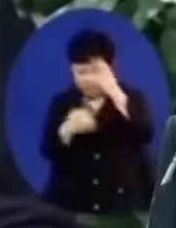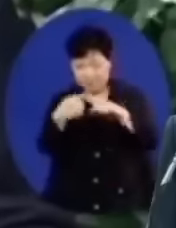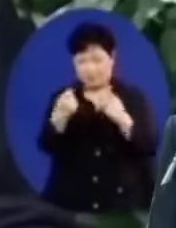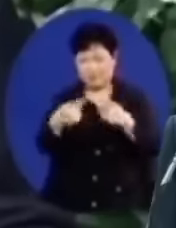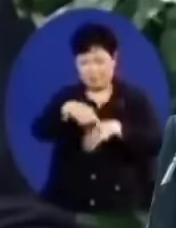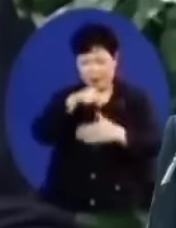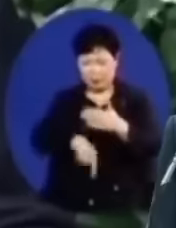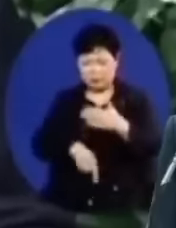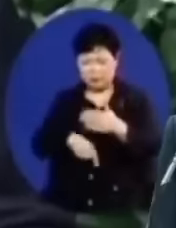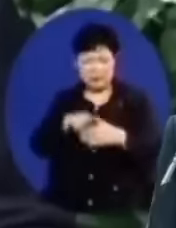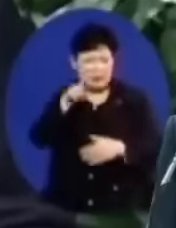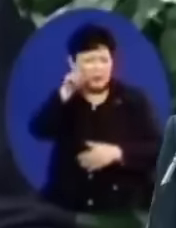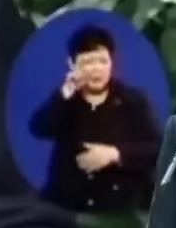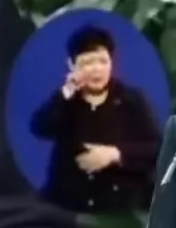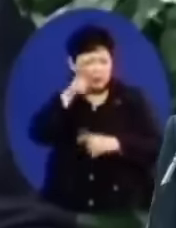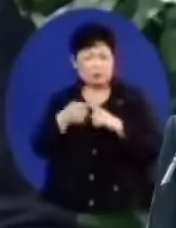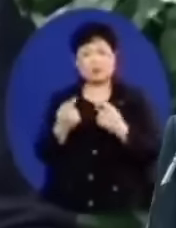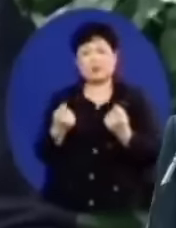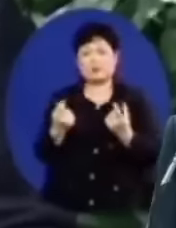찍으라는 것입니다.